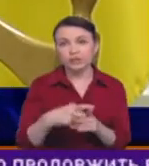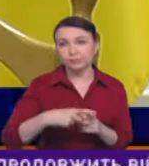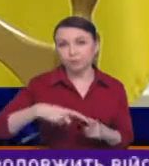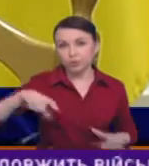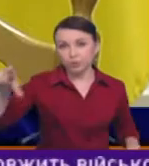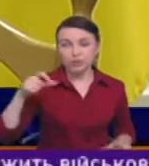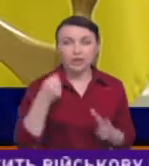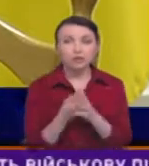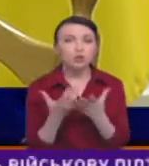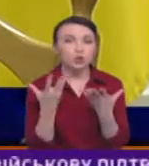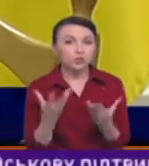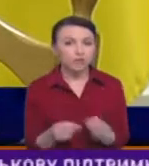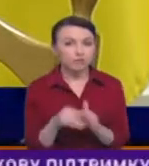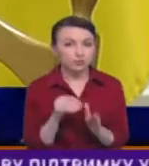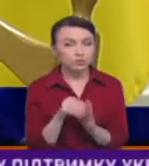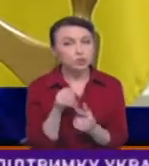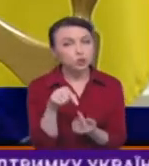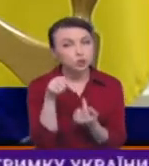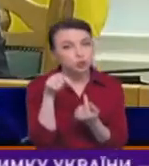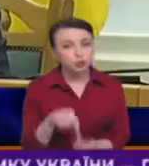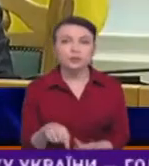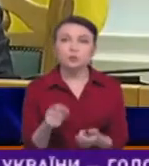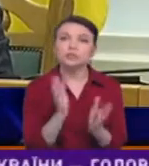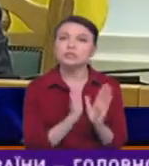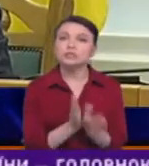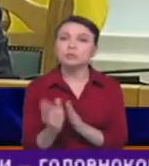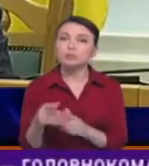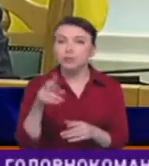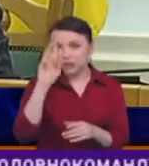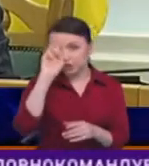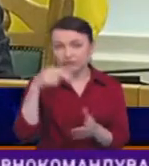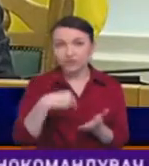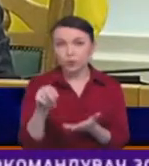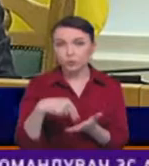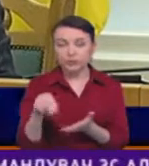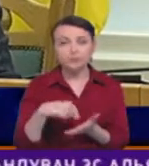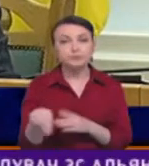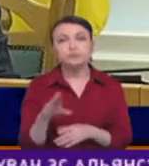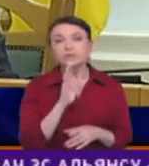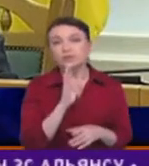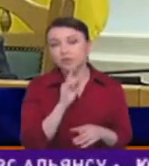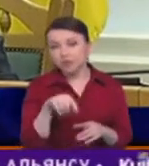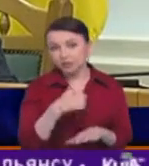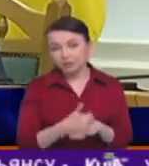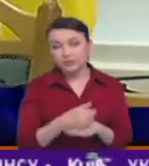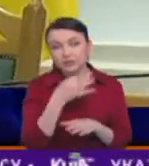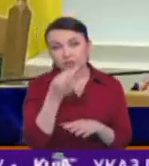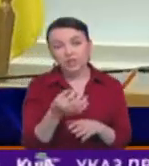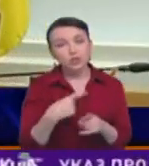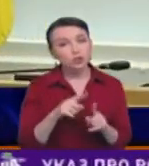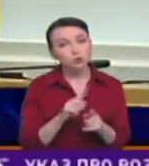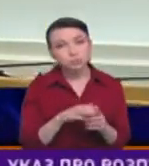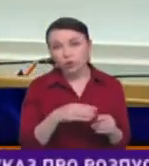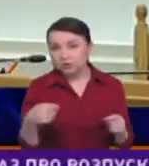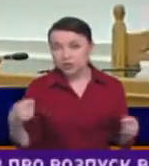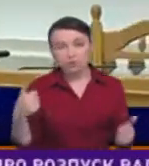дня виборів за чинною системою державних закупівель. Пані Сліпачук відзначила, що процес проведення тендерів тривалий